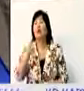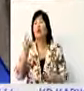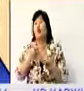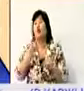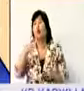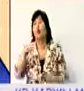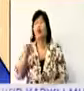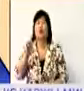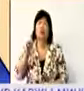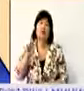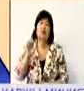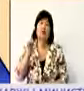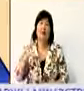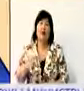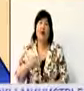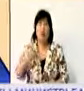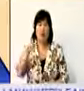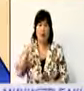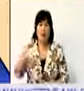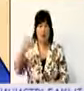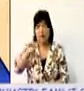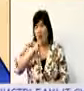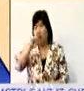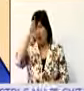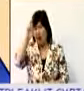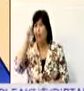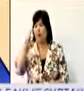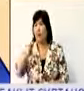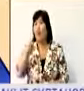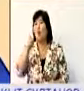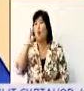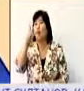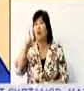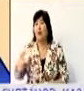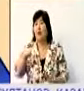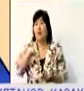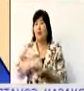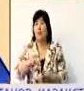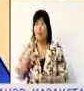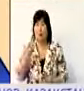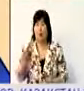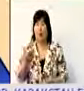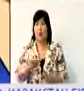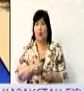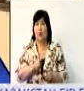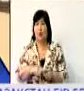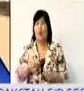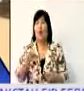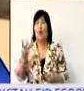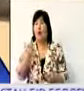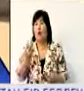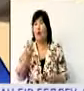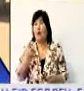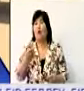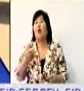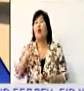Тұрсынбай датқа. Бұл кісі патшаға барған екен. Патшаға барған 13 адамның біреуі бұл кісі барған. Тайпыр Жәңгіршін деген екеуі. Ал